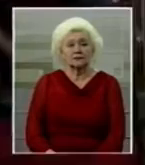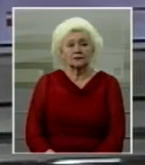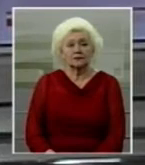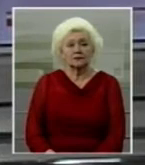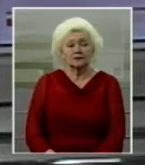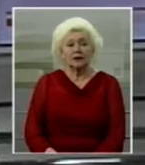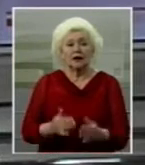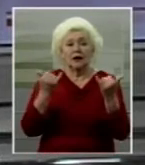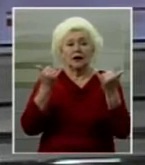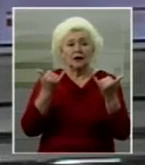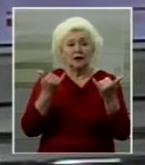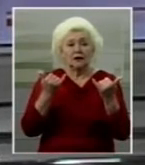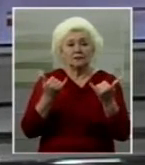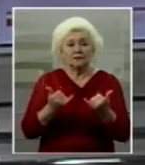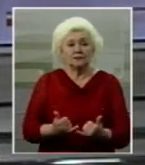На сьогодні.